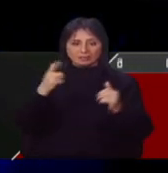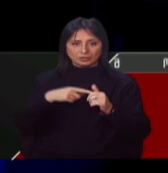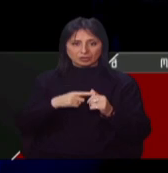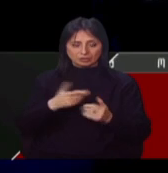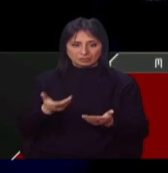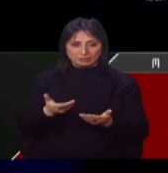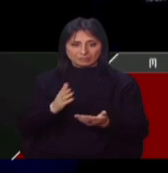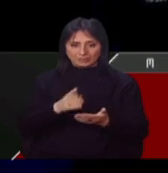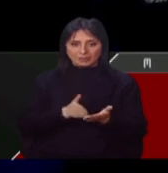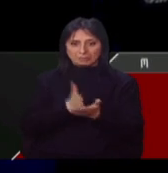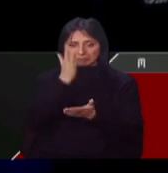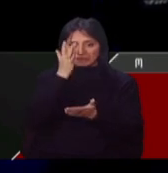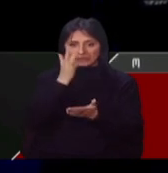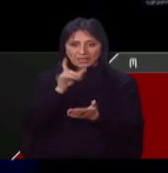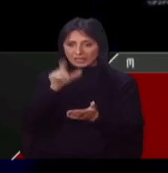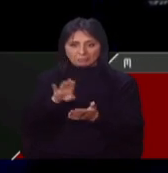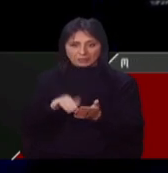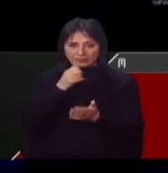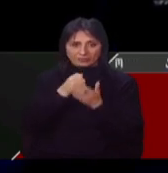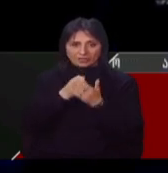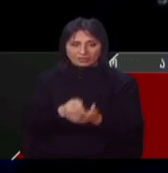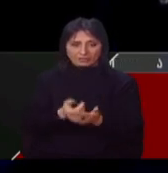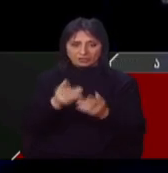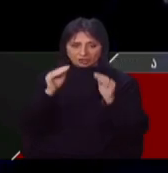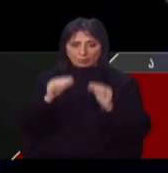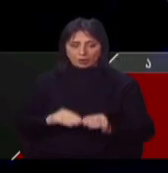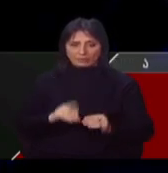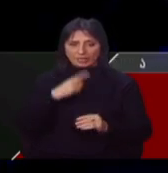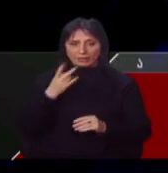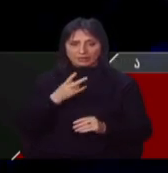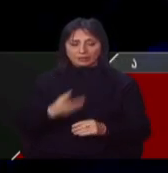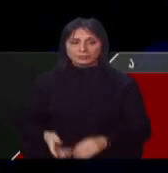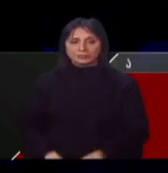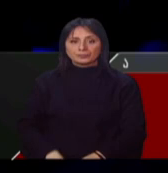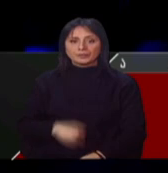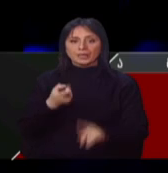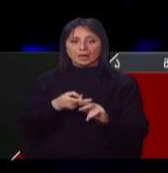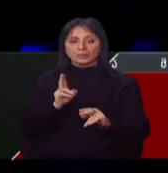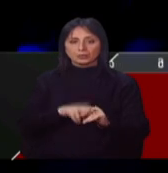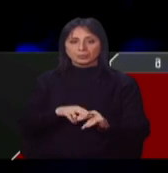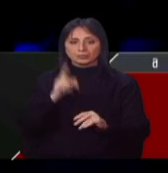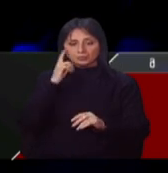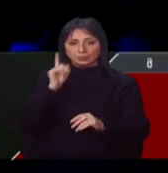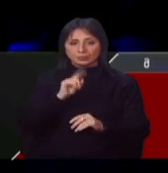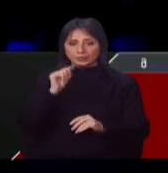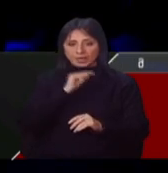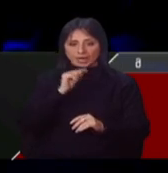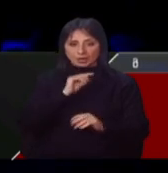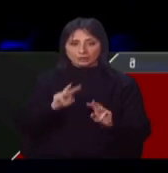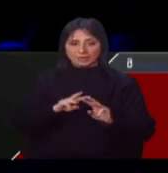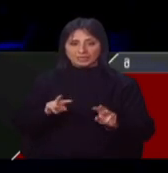გარეშე მიზანს განვითარებული ეკონომიკის ჩამოყალიბების რა თქმა უნდა ვერ მივახცევთ, ამიტომ ფიქრობ, რომ